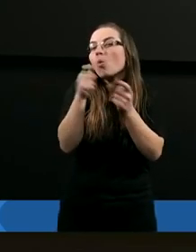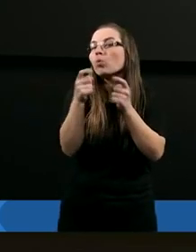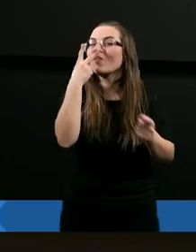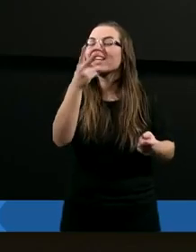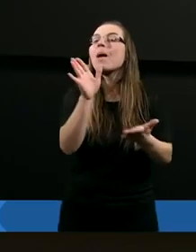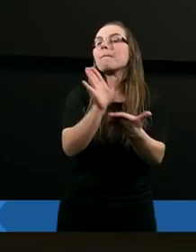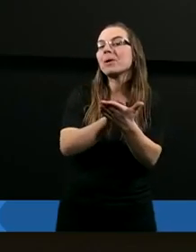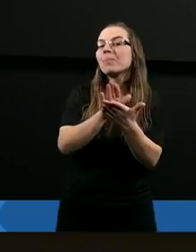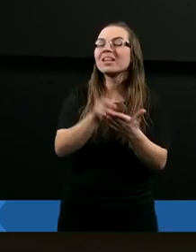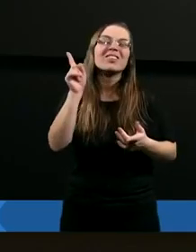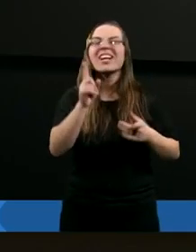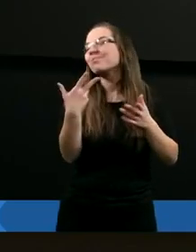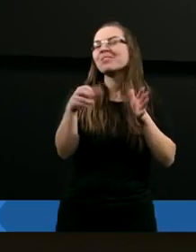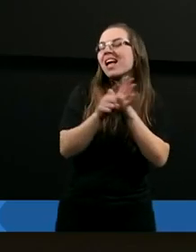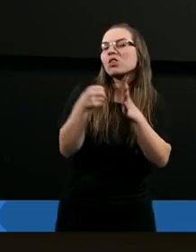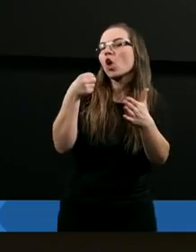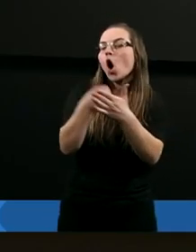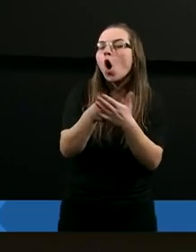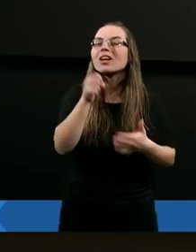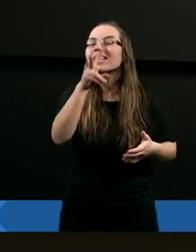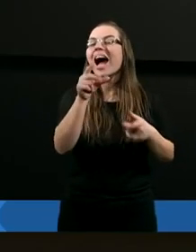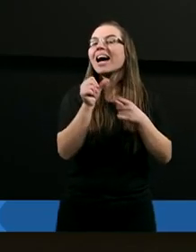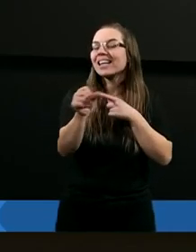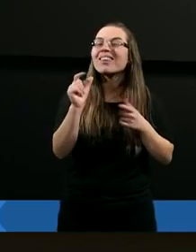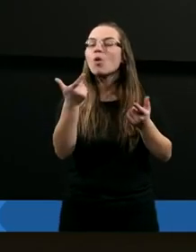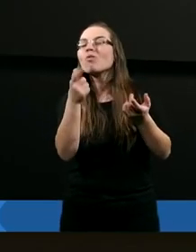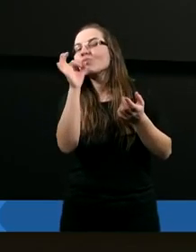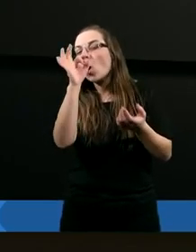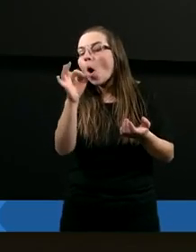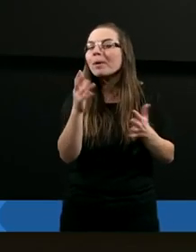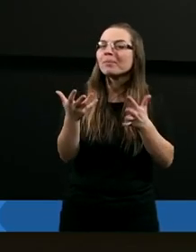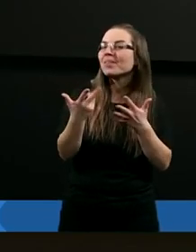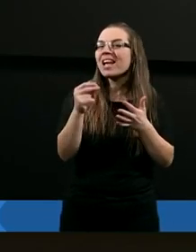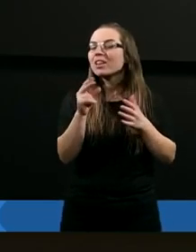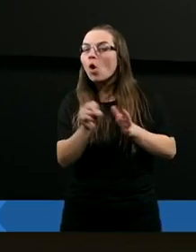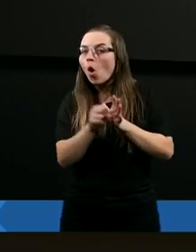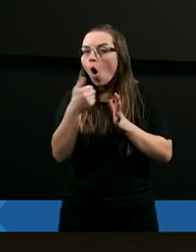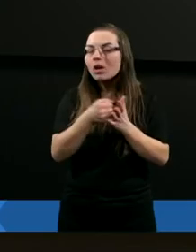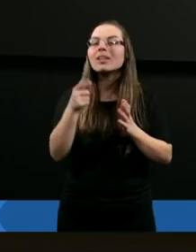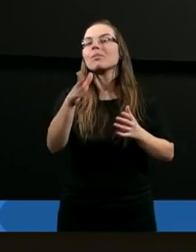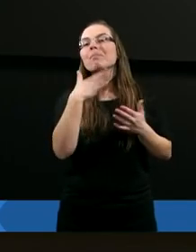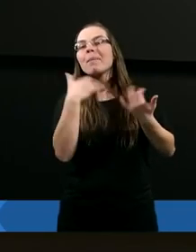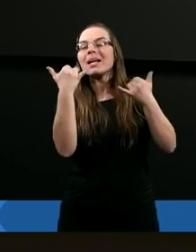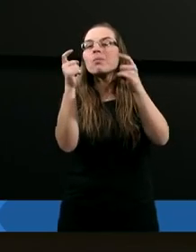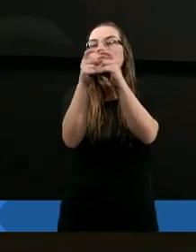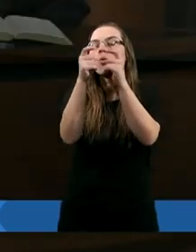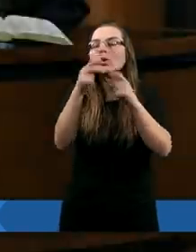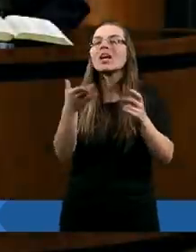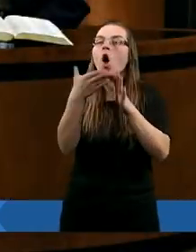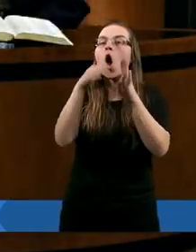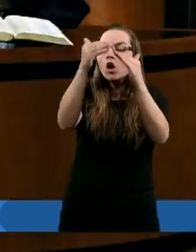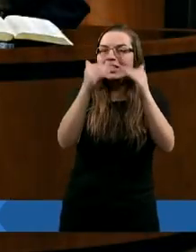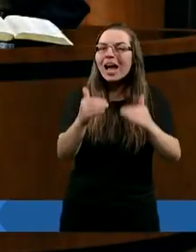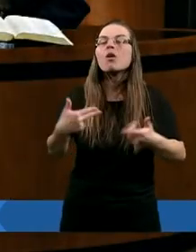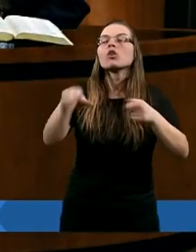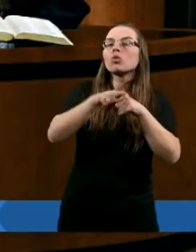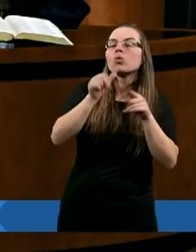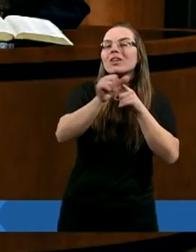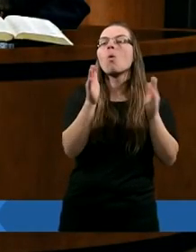biblijnego, tam chyba nie do końca było wszystko w porządku. Mamy przepiękne rozdziały, które są